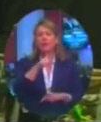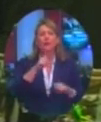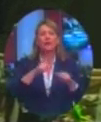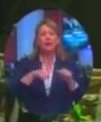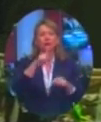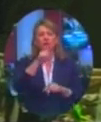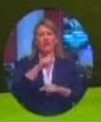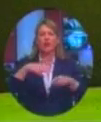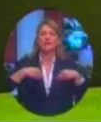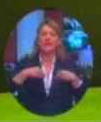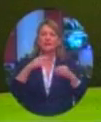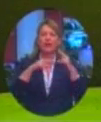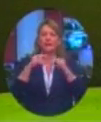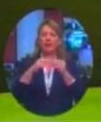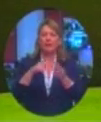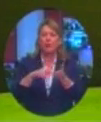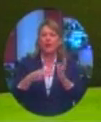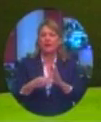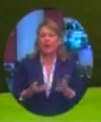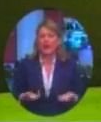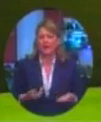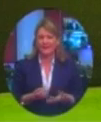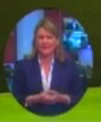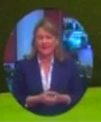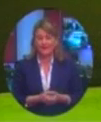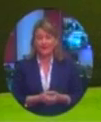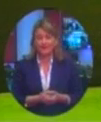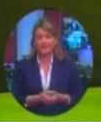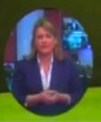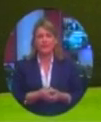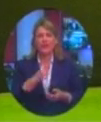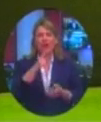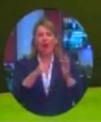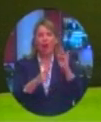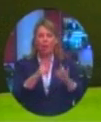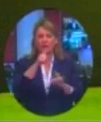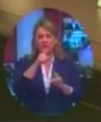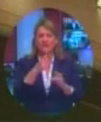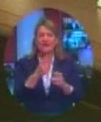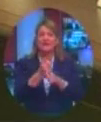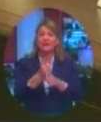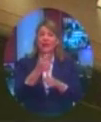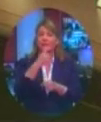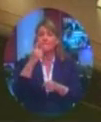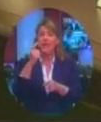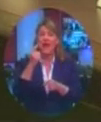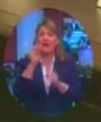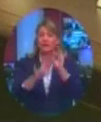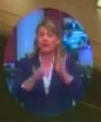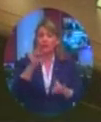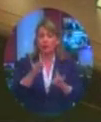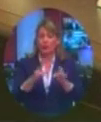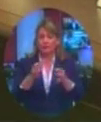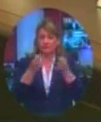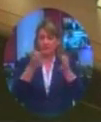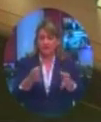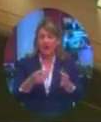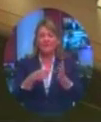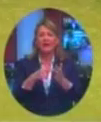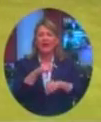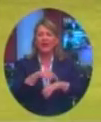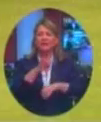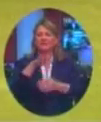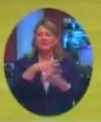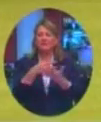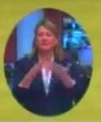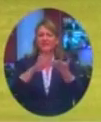לדבר עם פוליטיקאים. האופוזיציה הציגה כ-100 הסתייגויות לתחיית השידורים. לוח הזמנים הדחוק מחייב את הקואליציה להעביר את